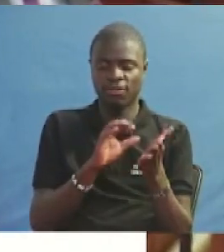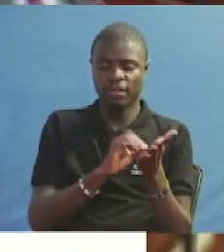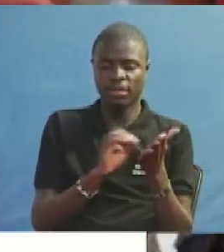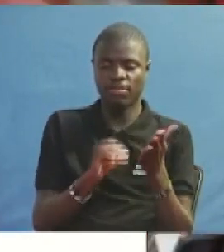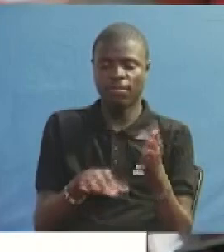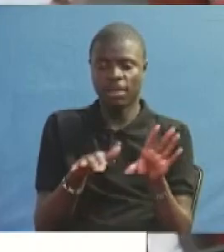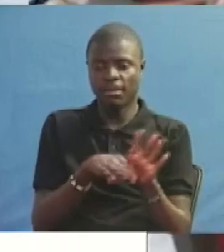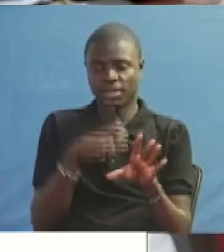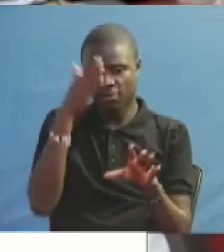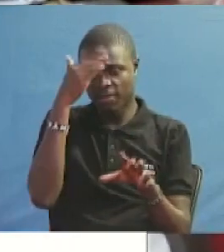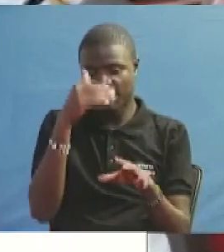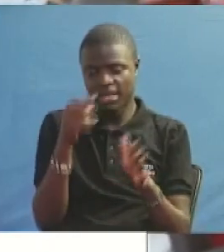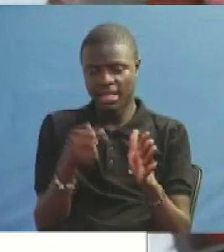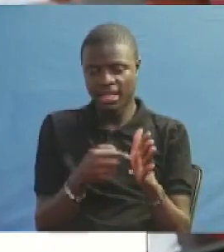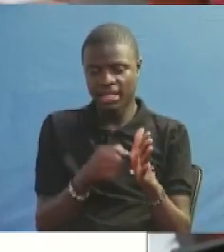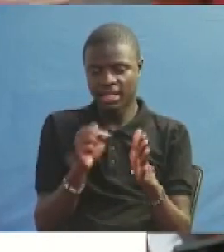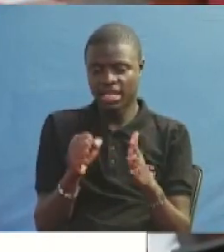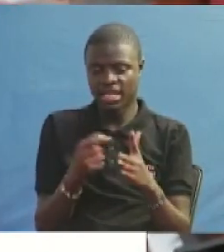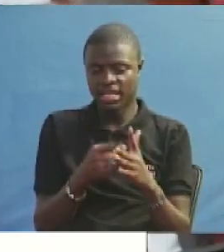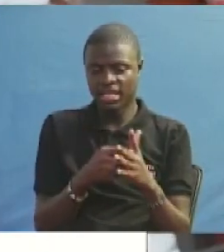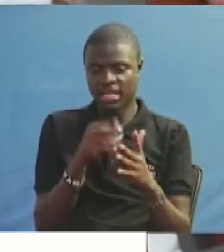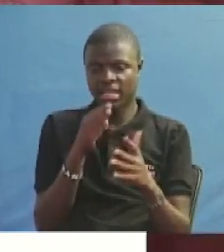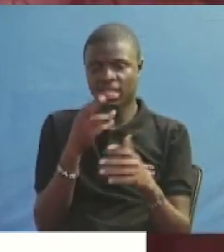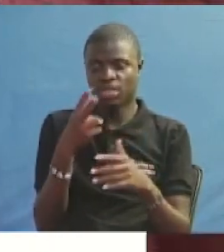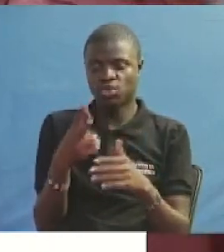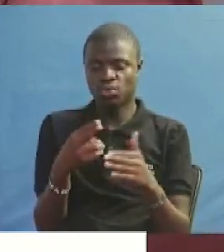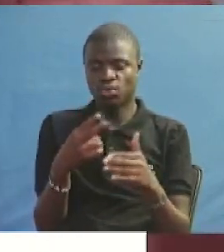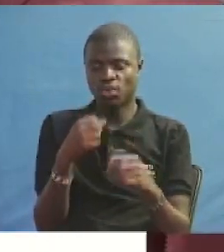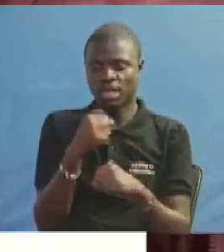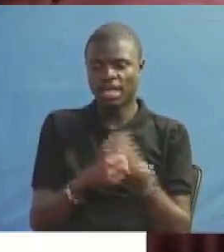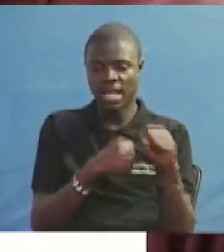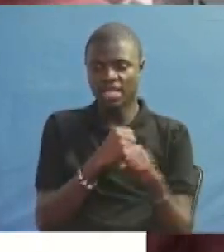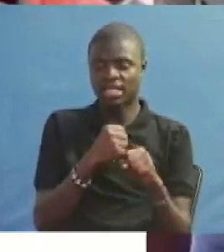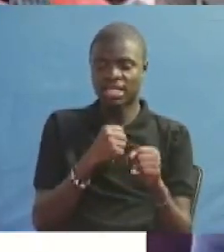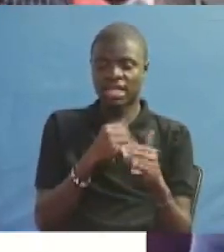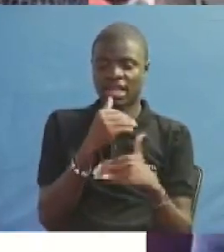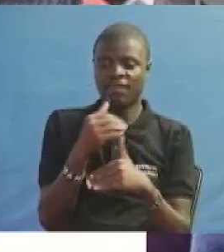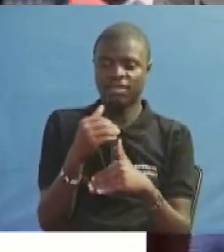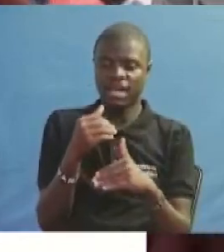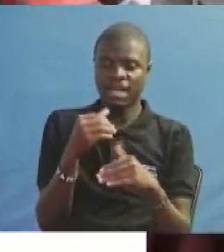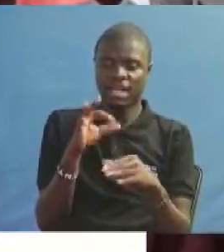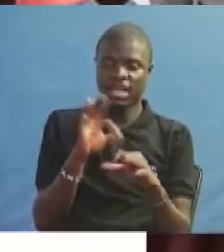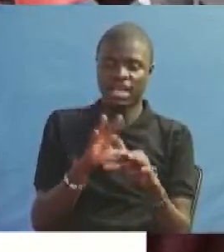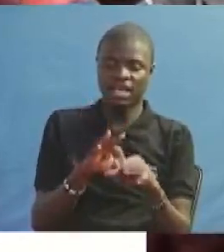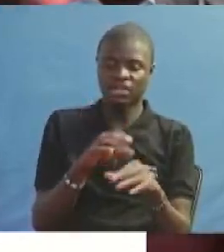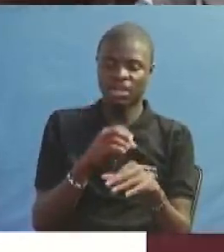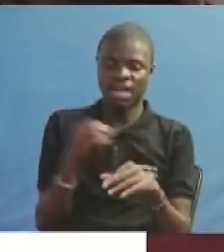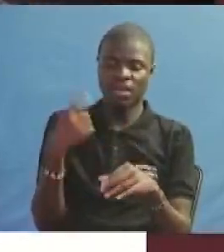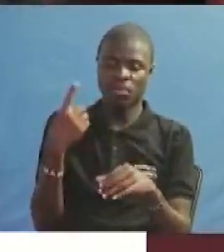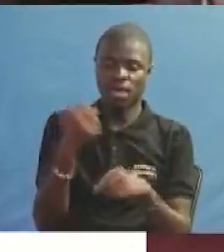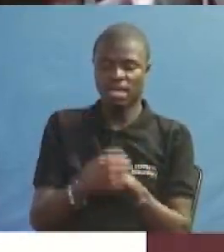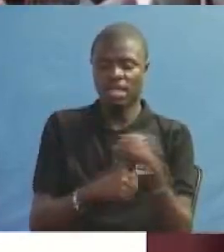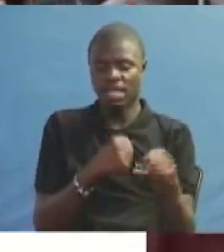bunge, mchakato huo unaweza anzishwa tu miaka miwili baada ya uchaguzi na mwaka mmoja kabla ya tarehe